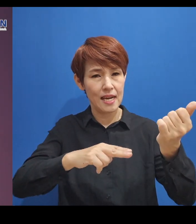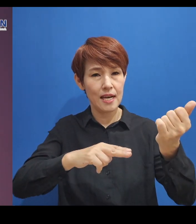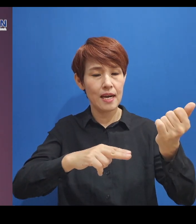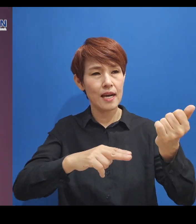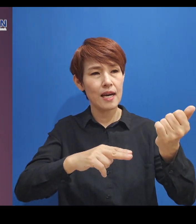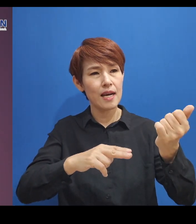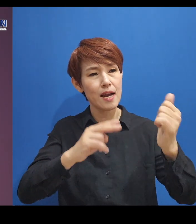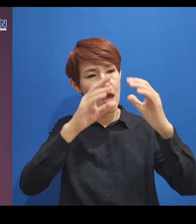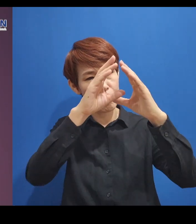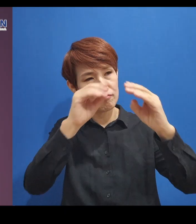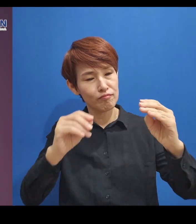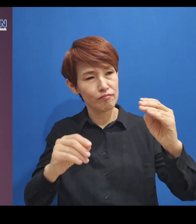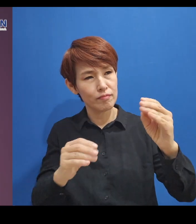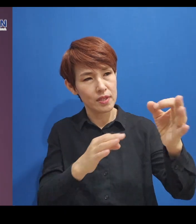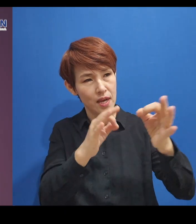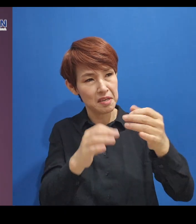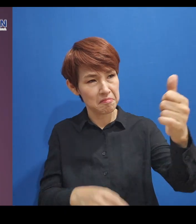팔아버리죠.